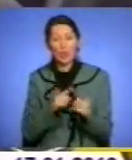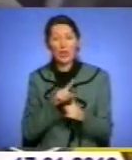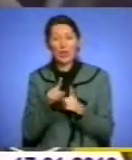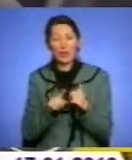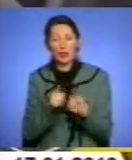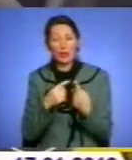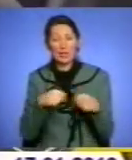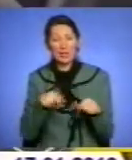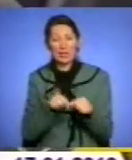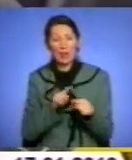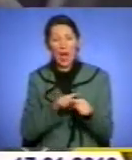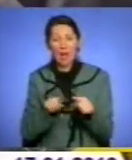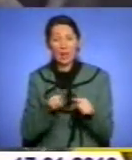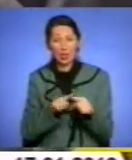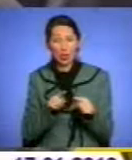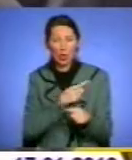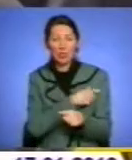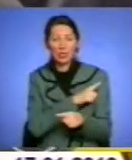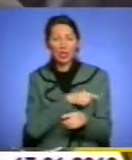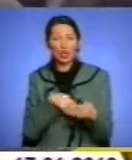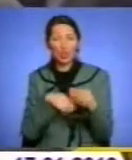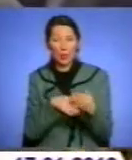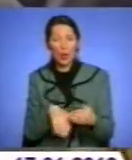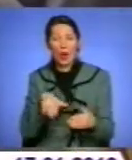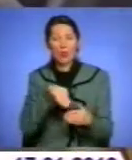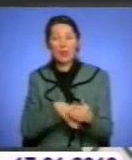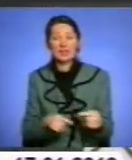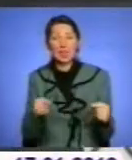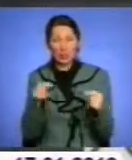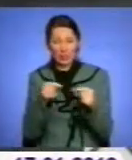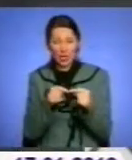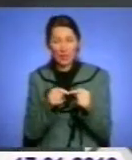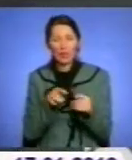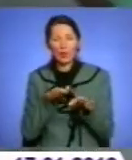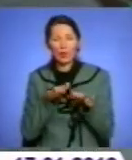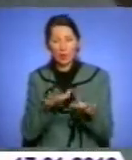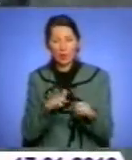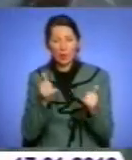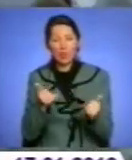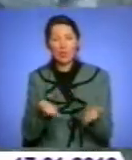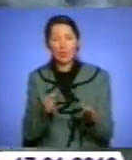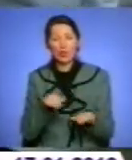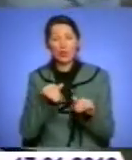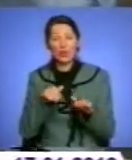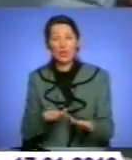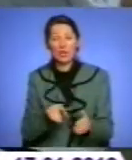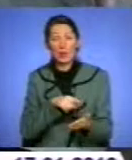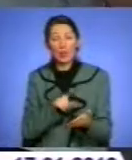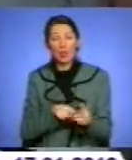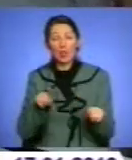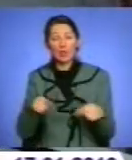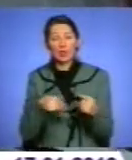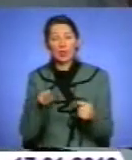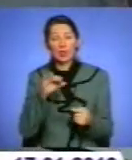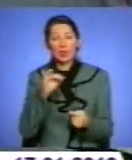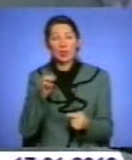реформування системи екстреної медичної допомоги ввести вчасно в дію. Наразі лишилося вирішити питання створення диспетчерських служб, адже